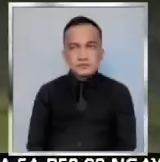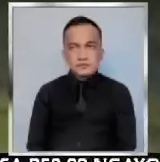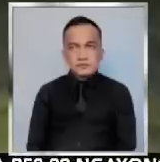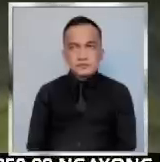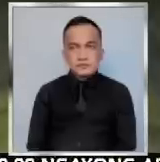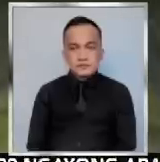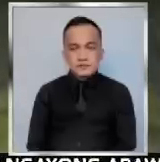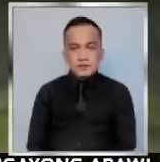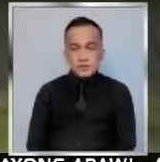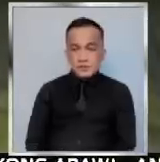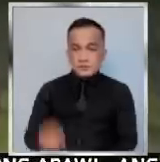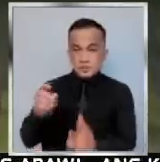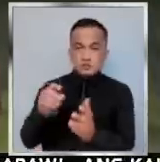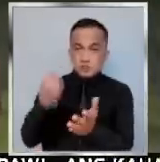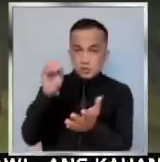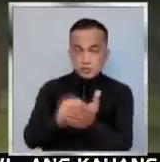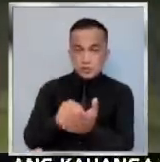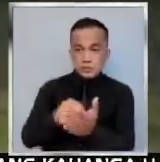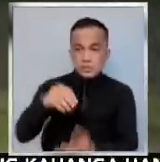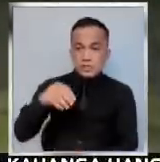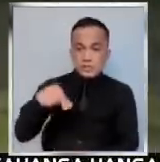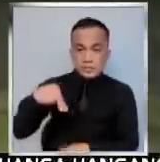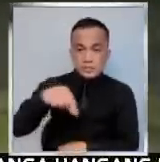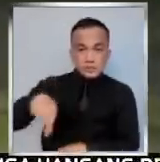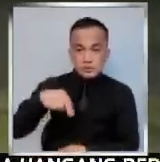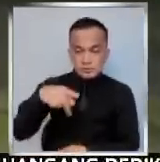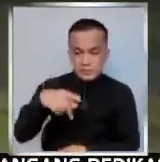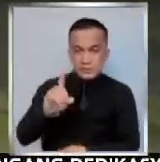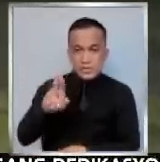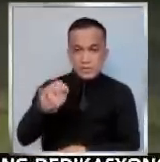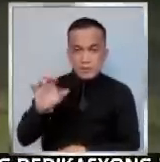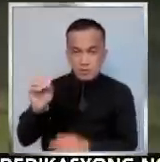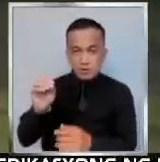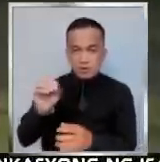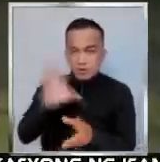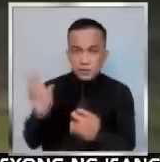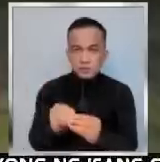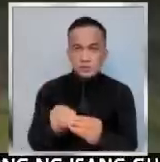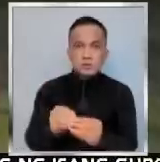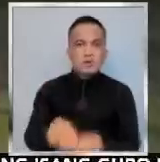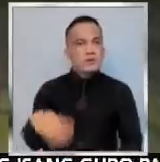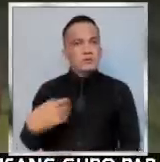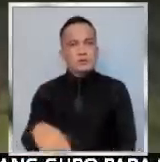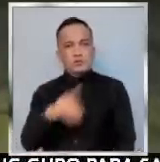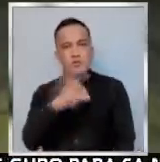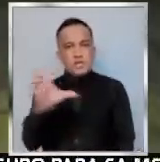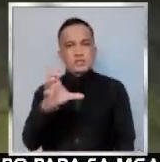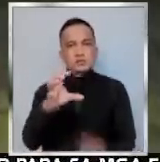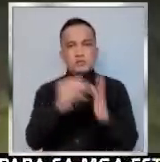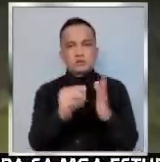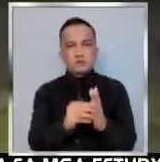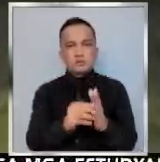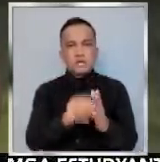Vicky, sa tala ng Quezon PDRRMO, umaabot na sa mahigit 100 milyon yung iniwang pinsala ng Bagyong